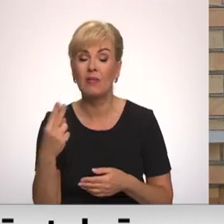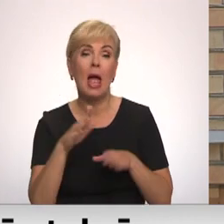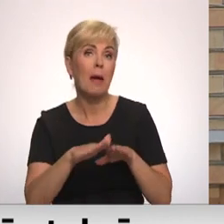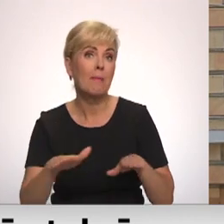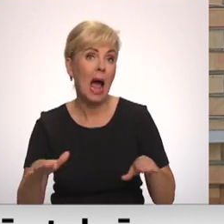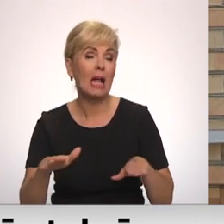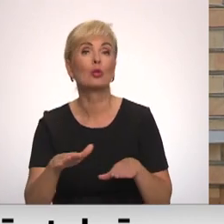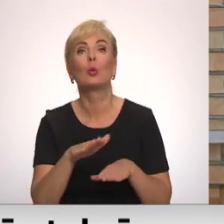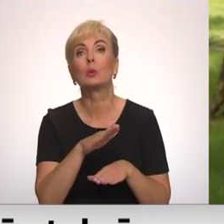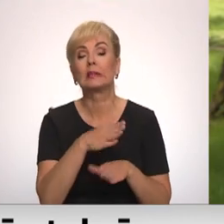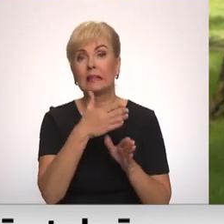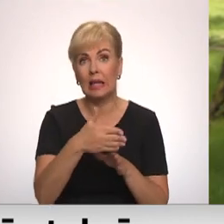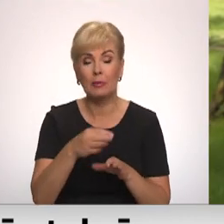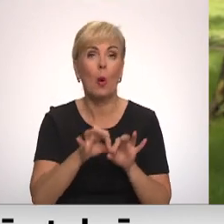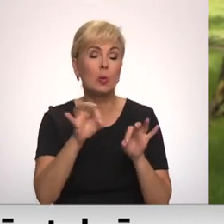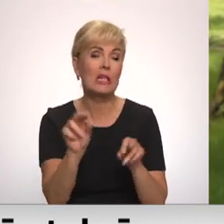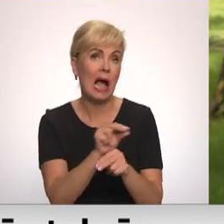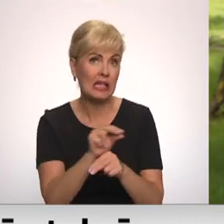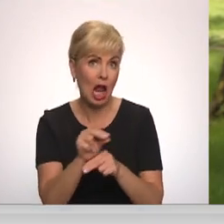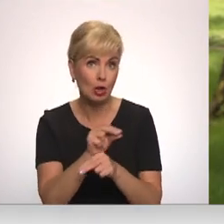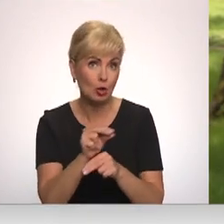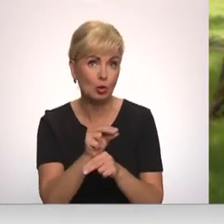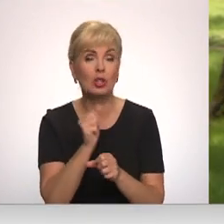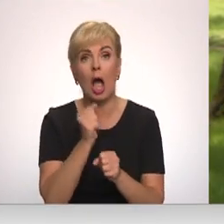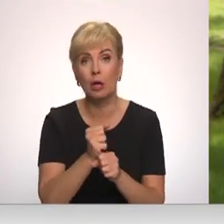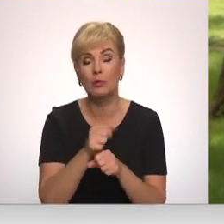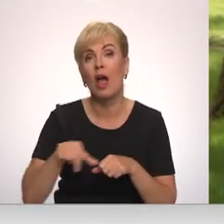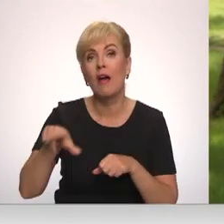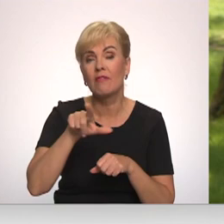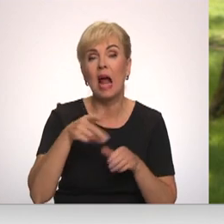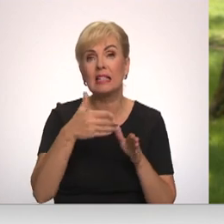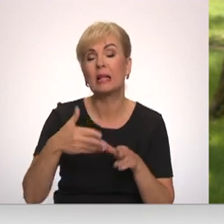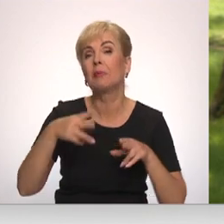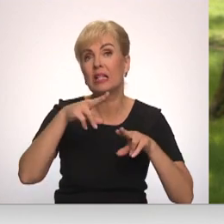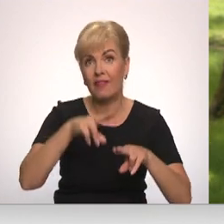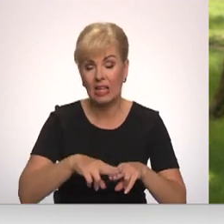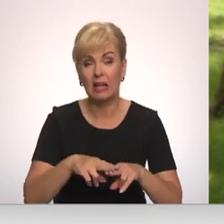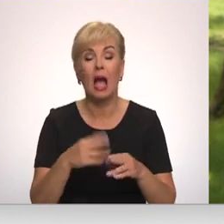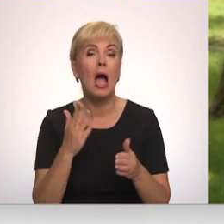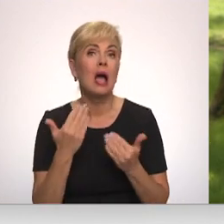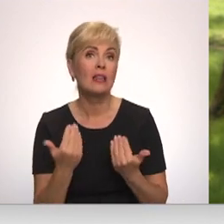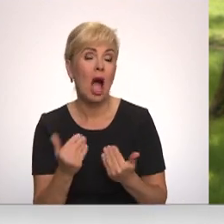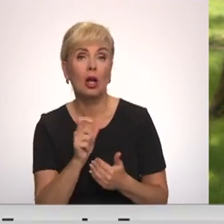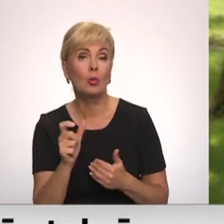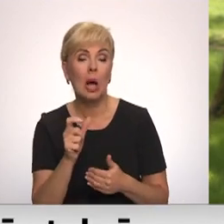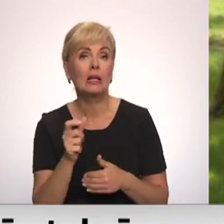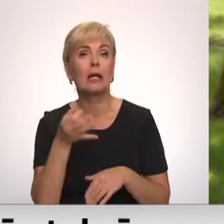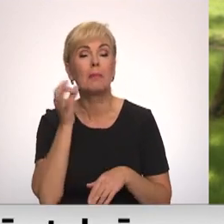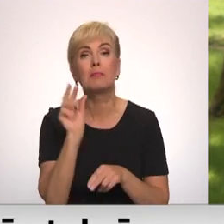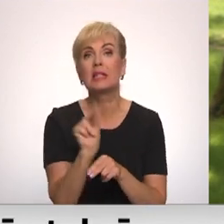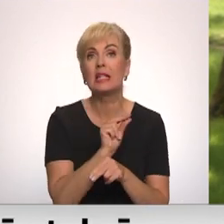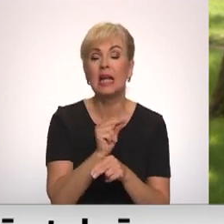uzsākusi vērienīgas rekonstrukcijas darbus vairākās vietās slimnīcā. Šobrīd mums norit gan psihiatrijas ēkas